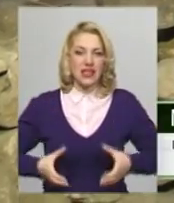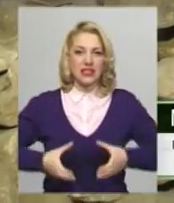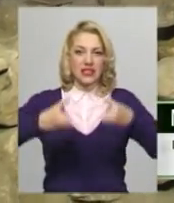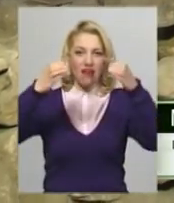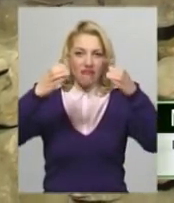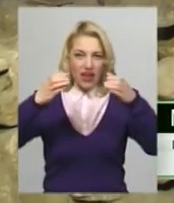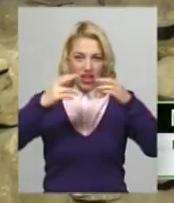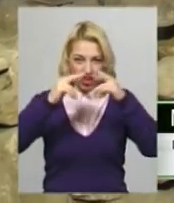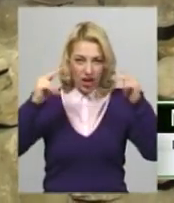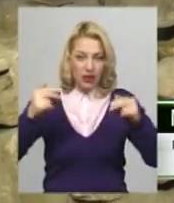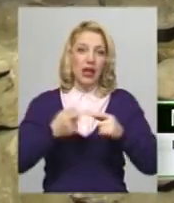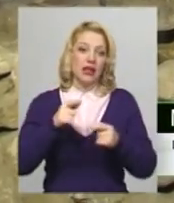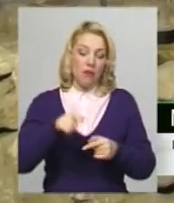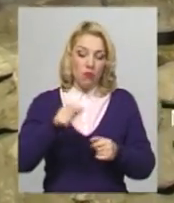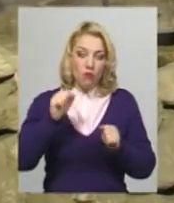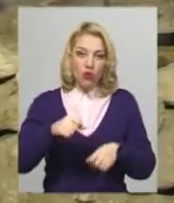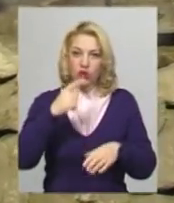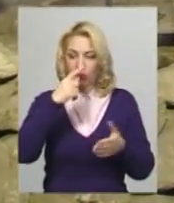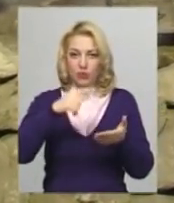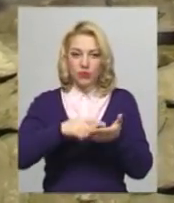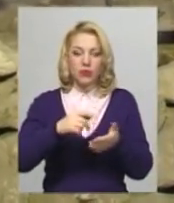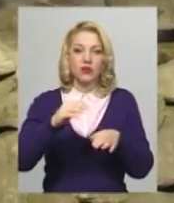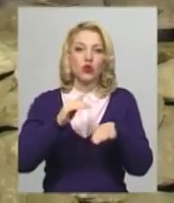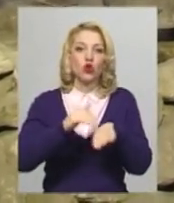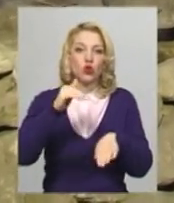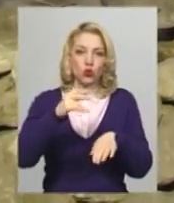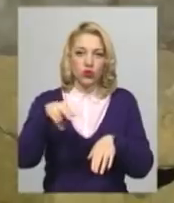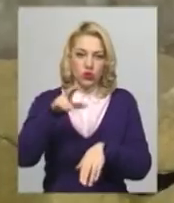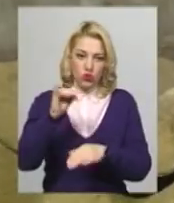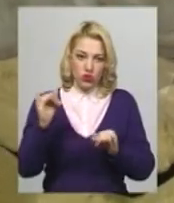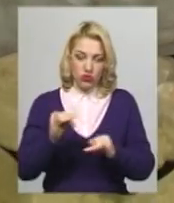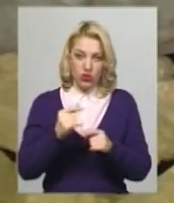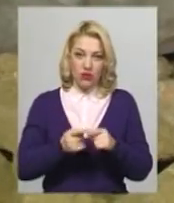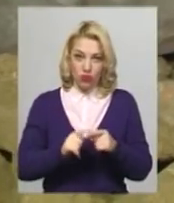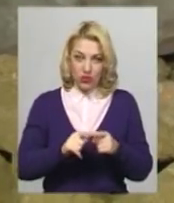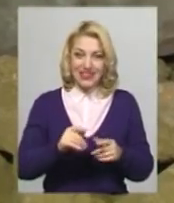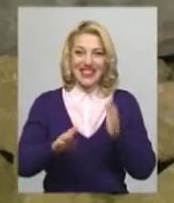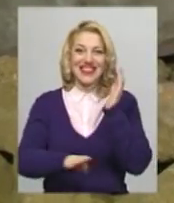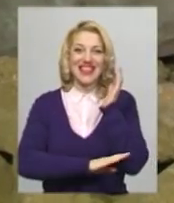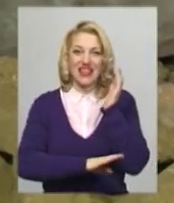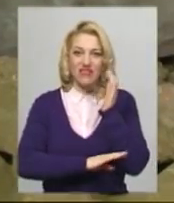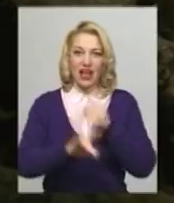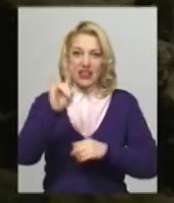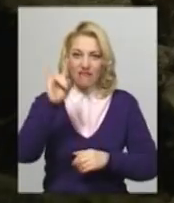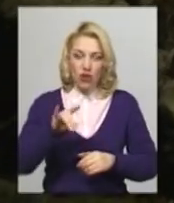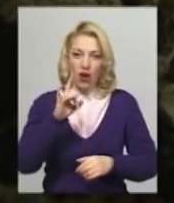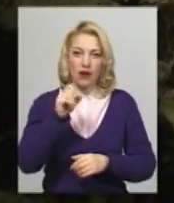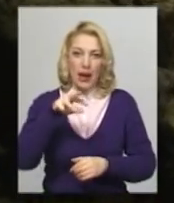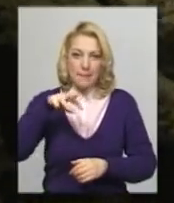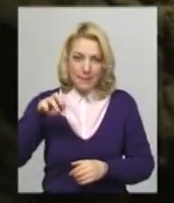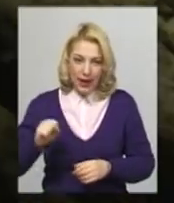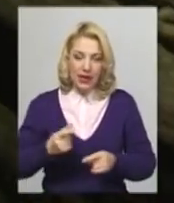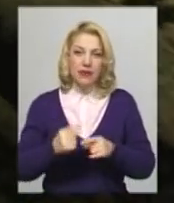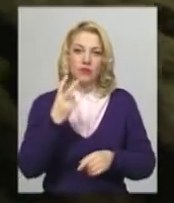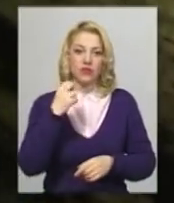археологічні розкопки, можна у прямому сенсі доторкнутися до історії. Ось ці дерев'яні віконні рамі – 200 років, а кам'яній кладці